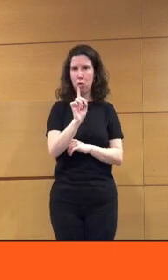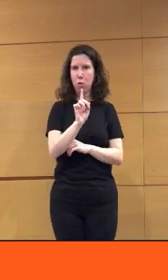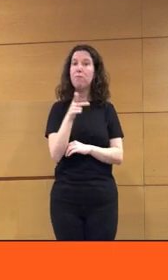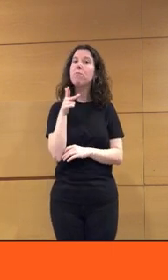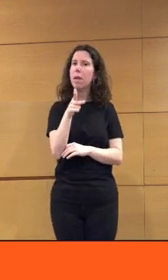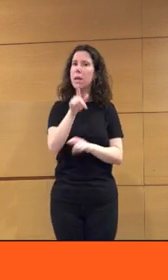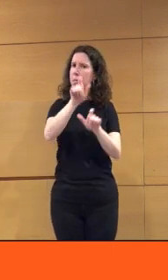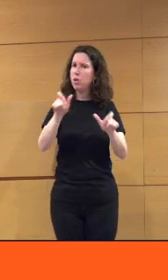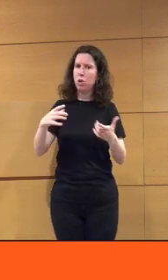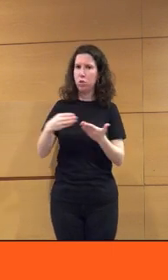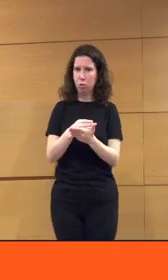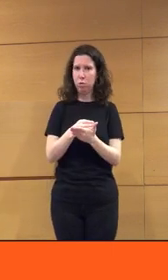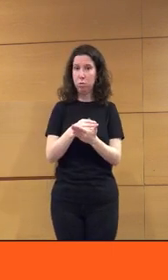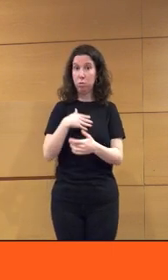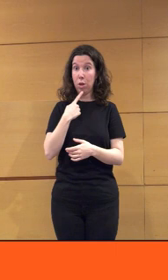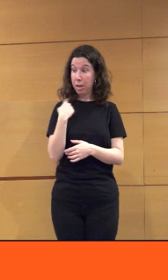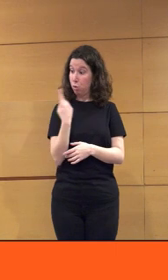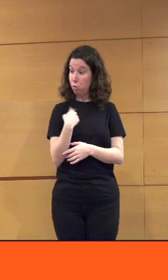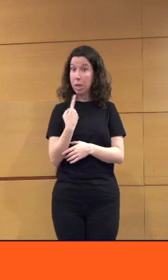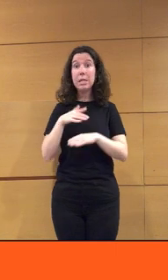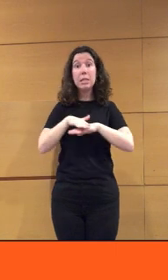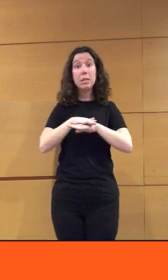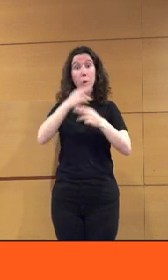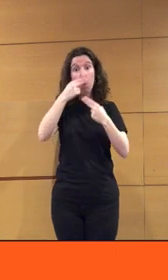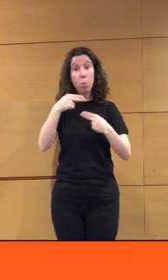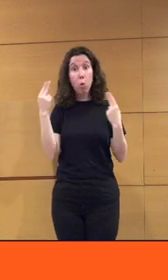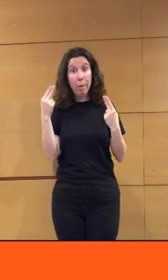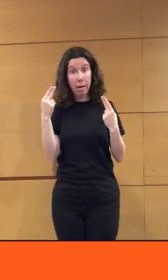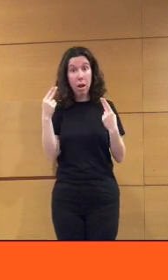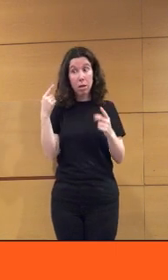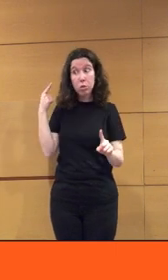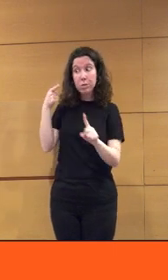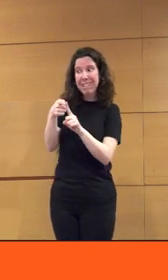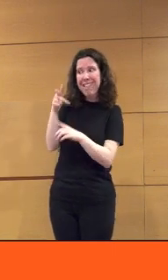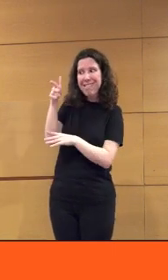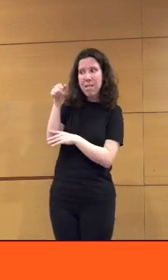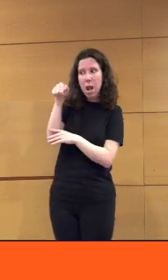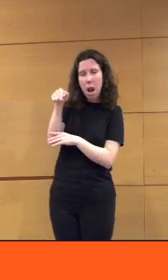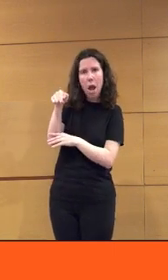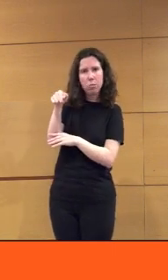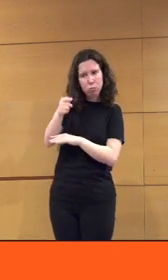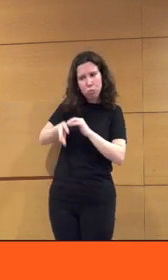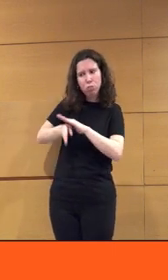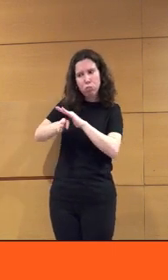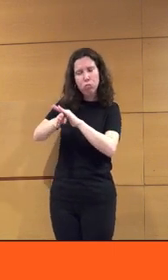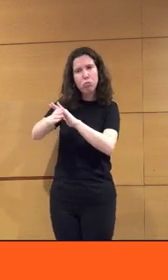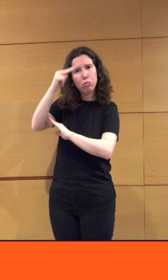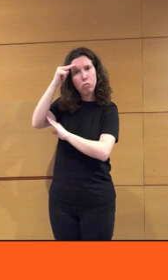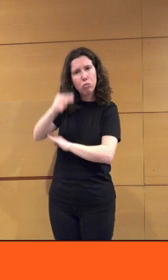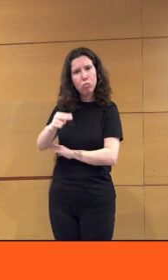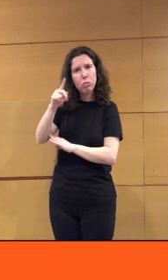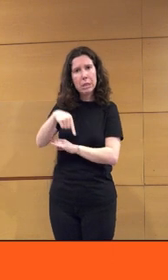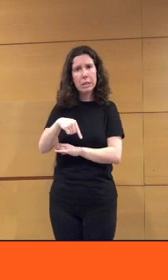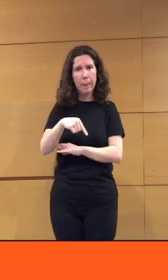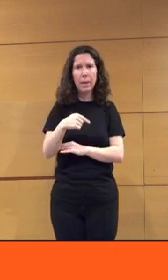com a administracions públiques hem de vetllar per aquest dret i hem d'anar assolint fites que garanteixi que cada cop